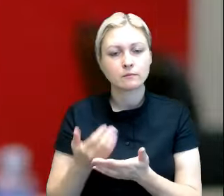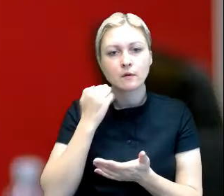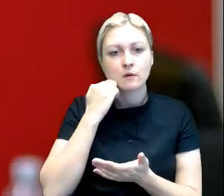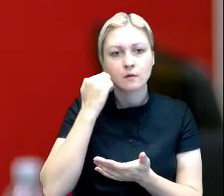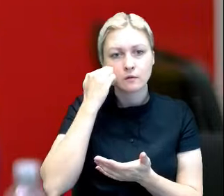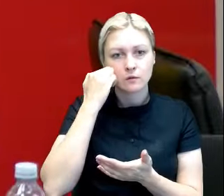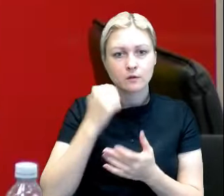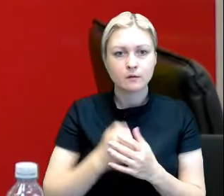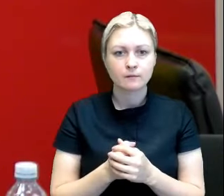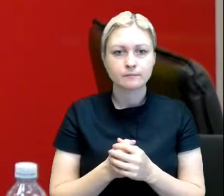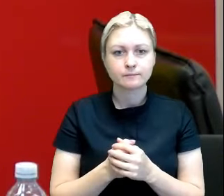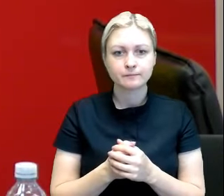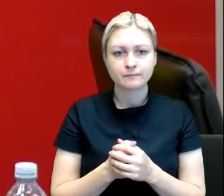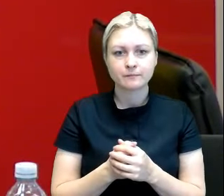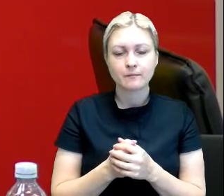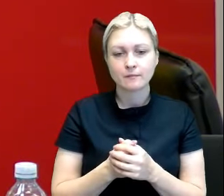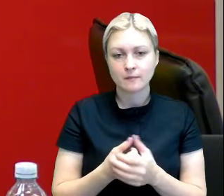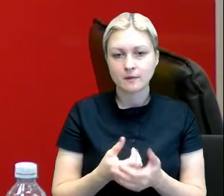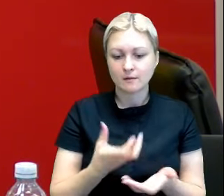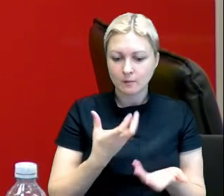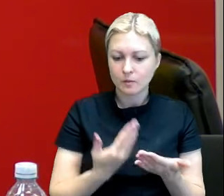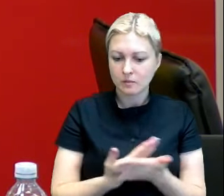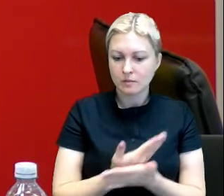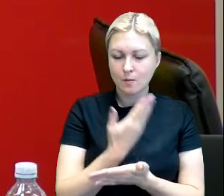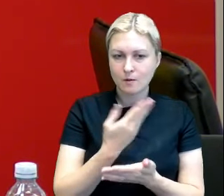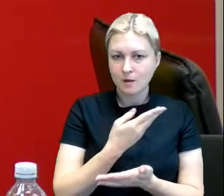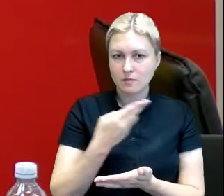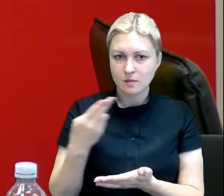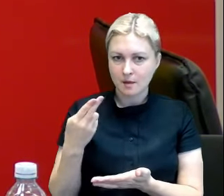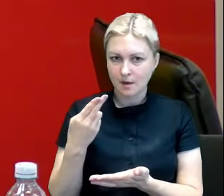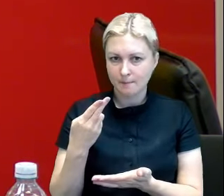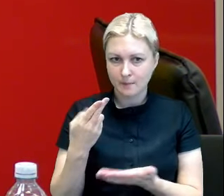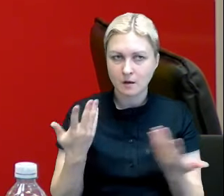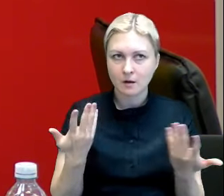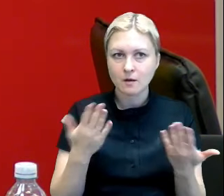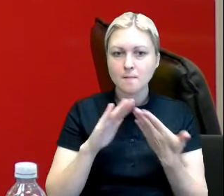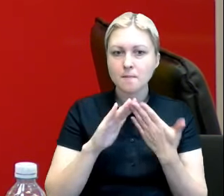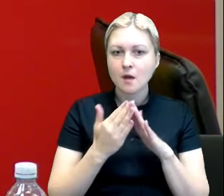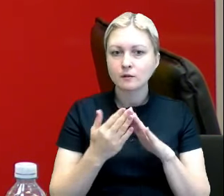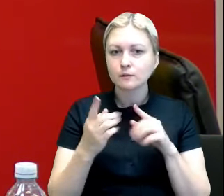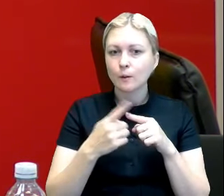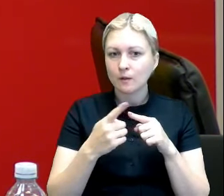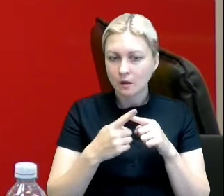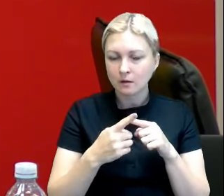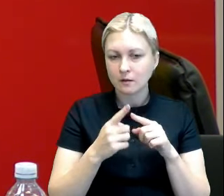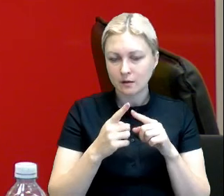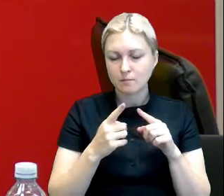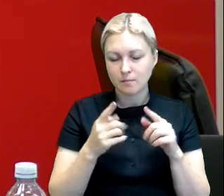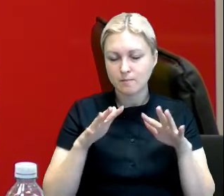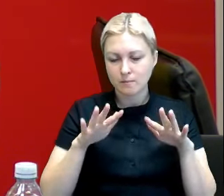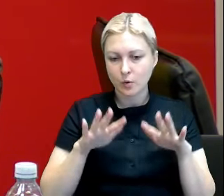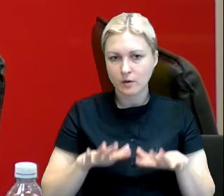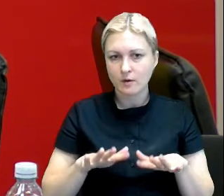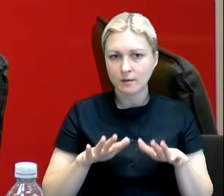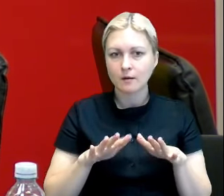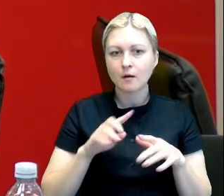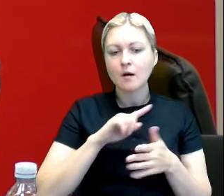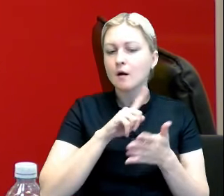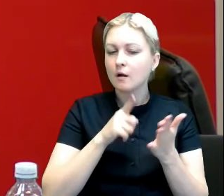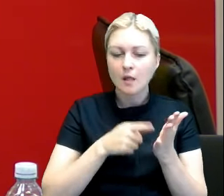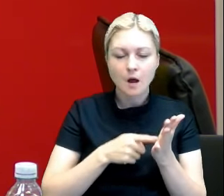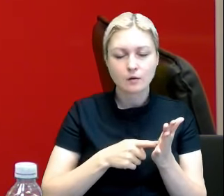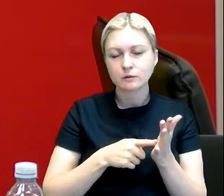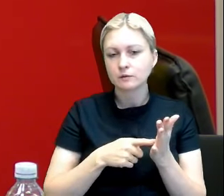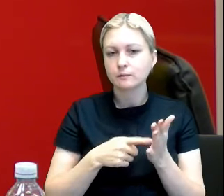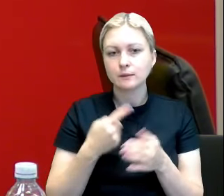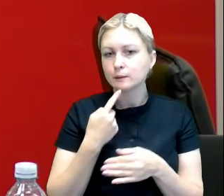amplua diskusijų diskusijų reiškia miesto taryboje bet klausimas kadangi labai jautrus aš jum atsakysiu į šitą klausimą